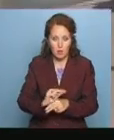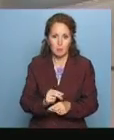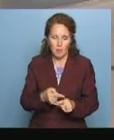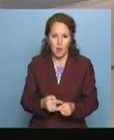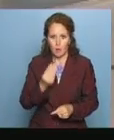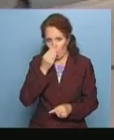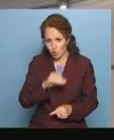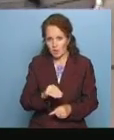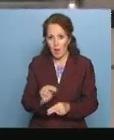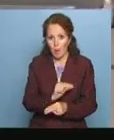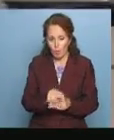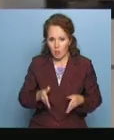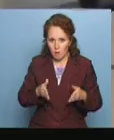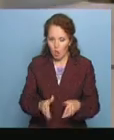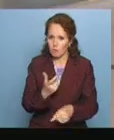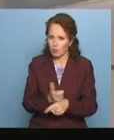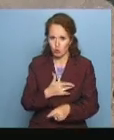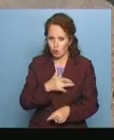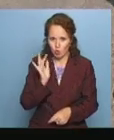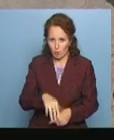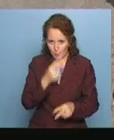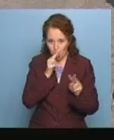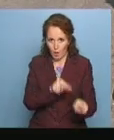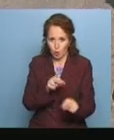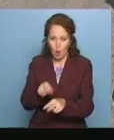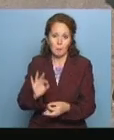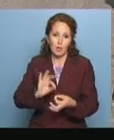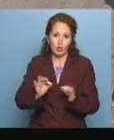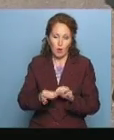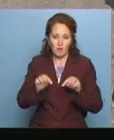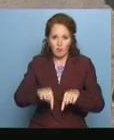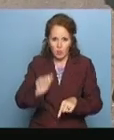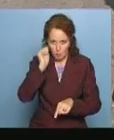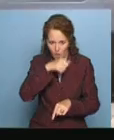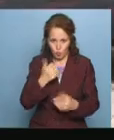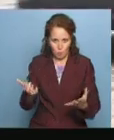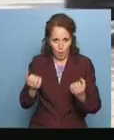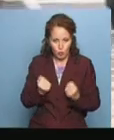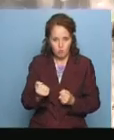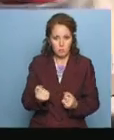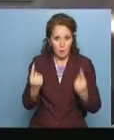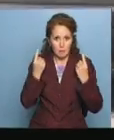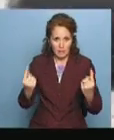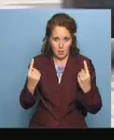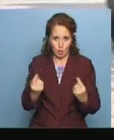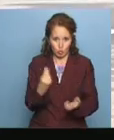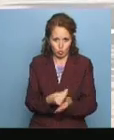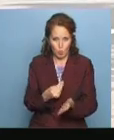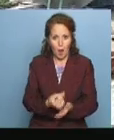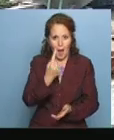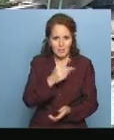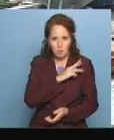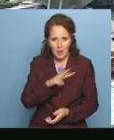под особо пристальным контролем. Не случайно. Ижевск в этом году получил беспрецедентную сумму на обновление своих дорог – 1 миллиард